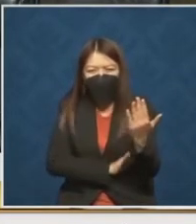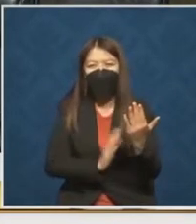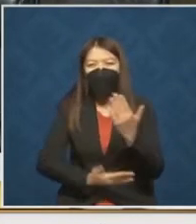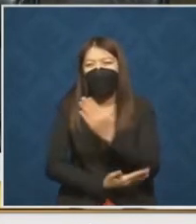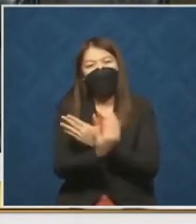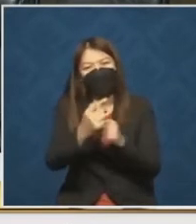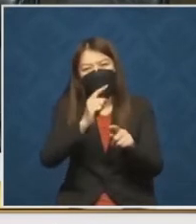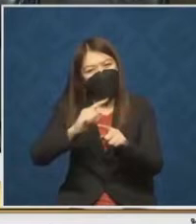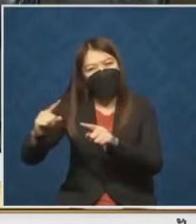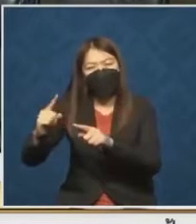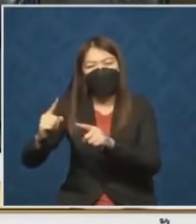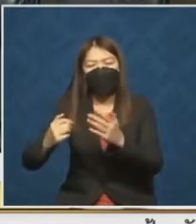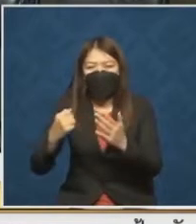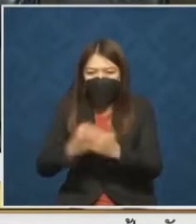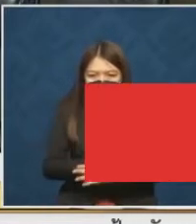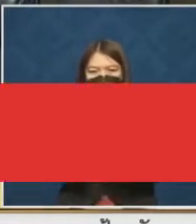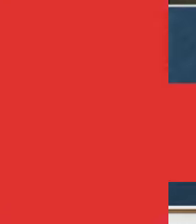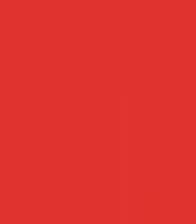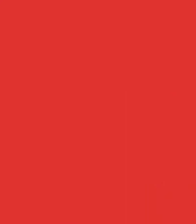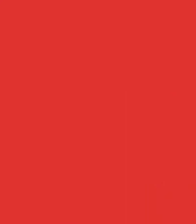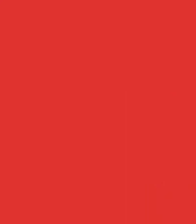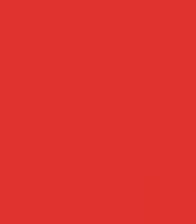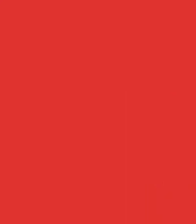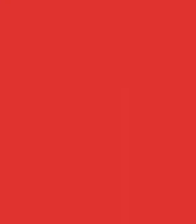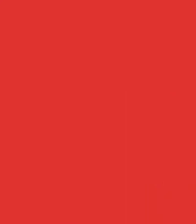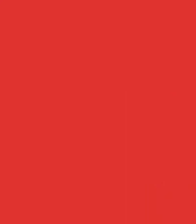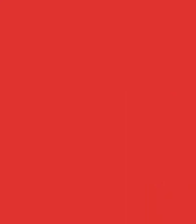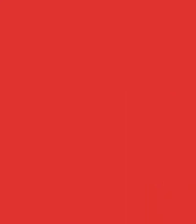สภาพเป็นยังไงเพื่อนสมาชิกจะมาบอกกำลังอ่ะ